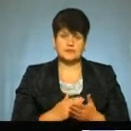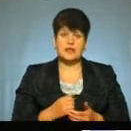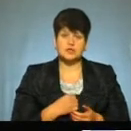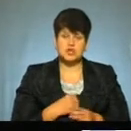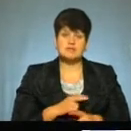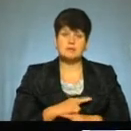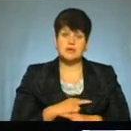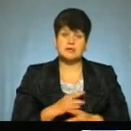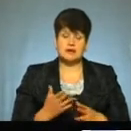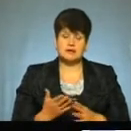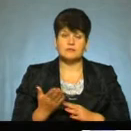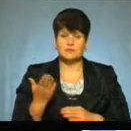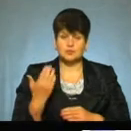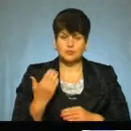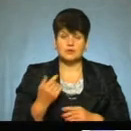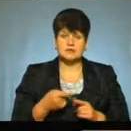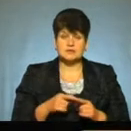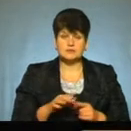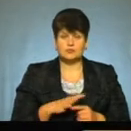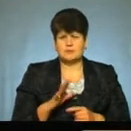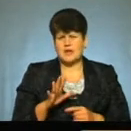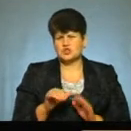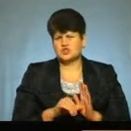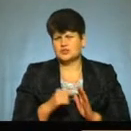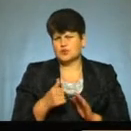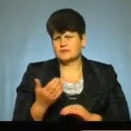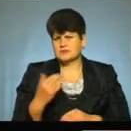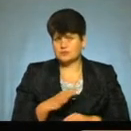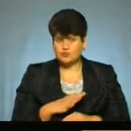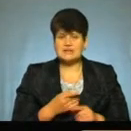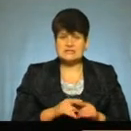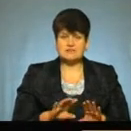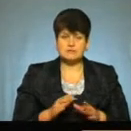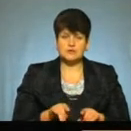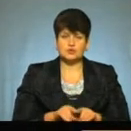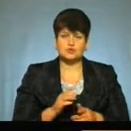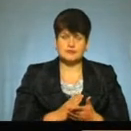жаль, смертельні. В минулі це було, можливо, 5-6 років назад, і такі випадки є. Це,